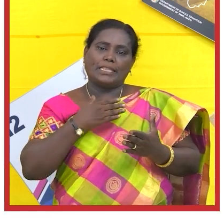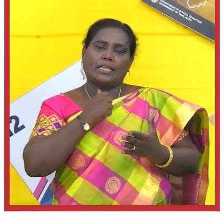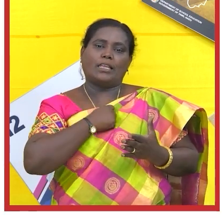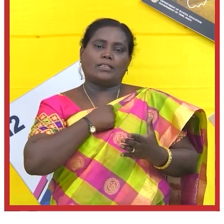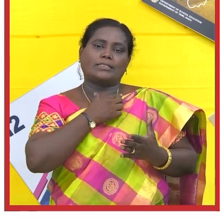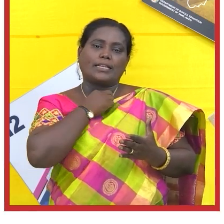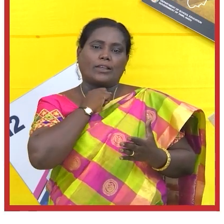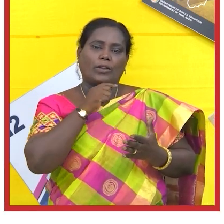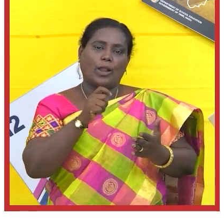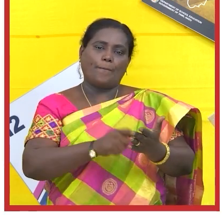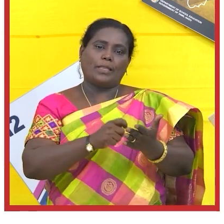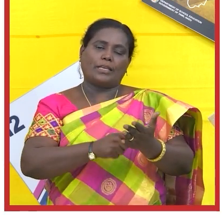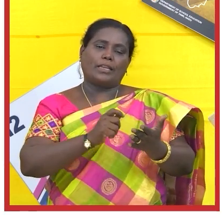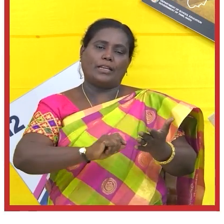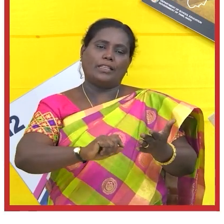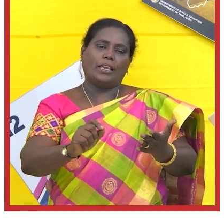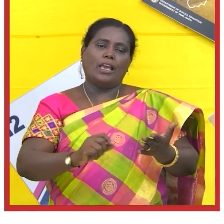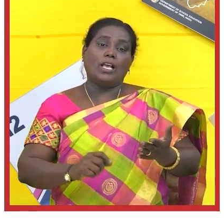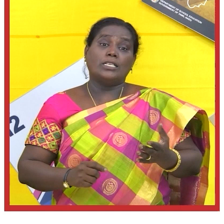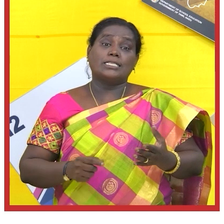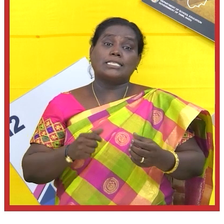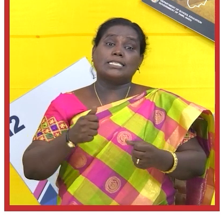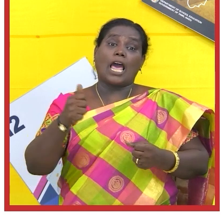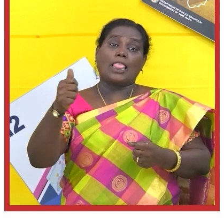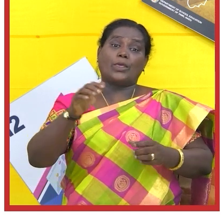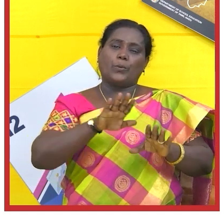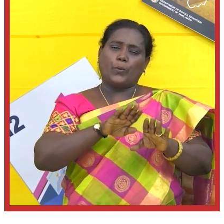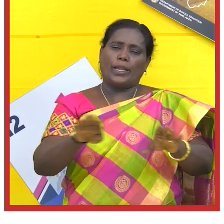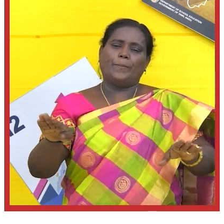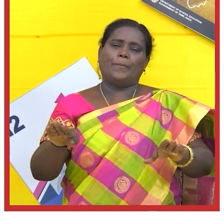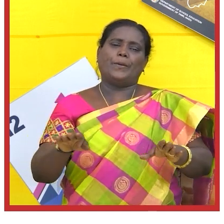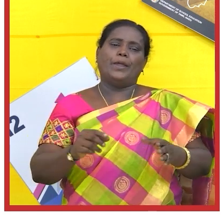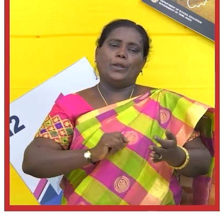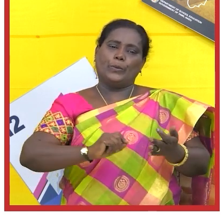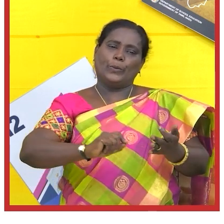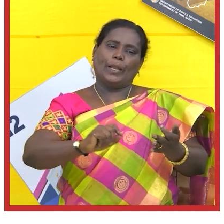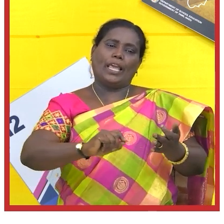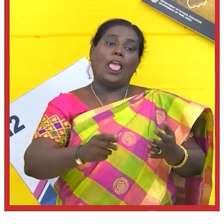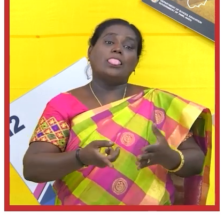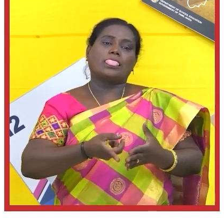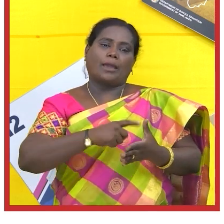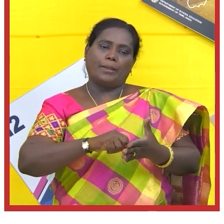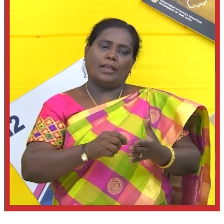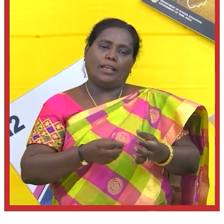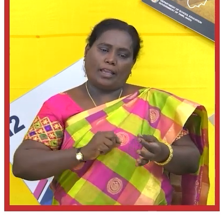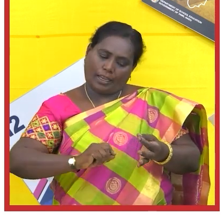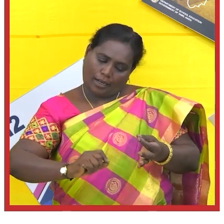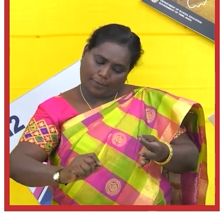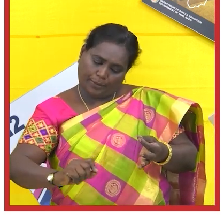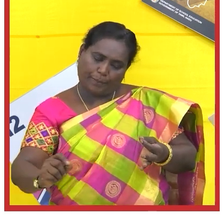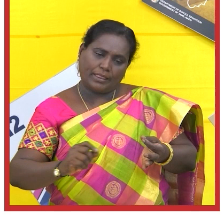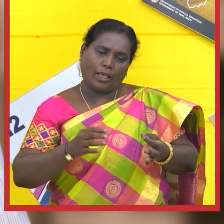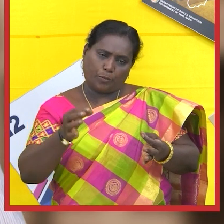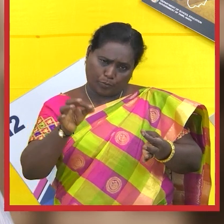ஒழிப்பு என்ற நூலை தமிழிலே மொழிபெயர்த்திருக்கிறார். இது ஜாதி ஒழிப்பில் அவர் காட்டிய